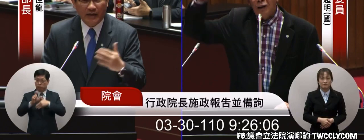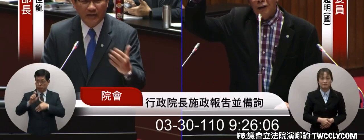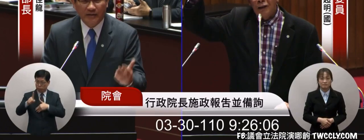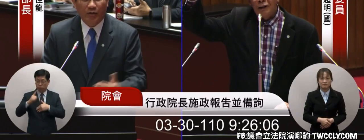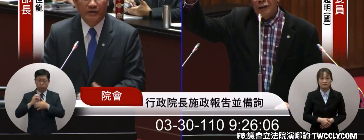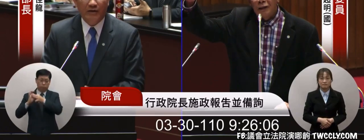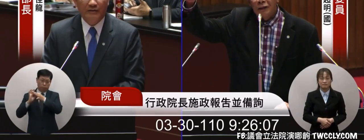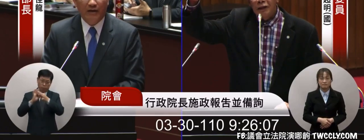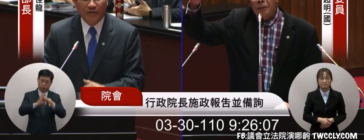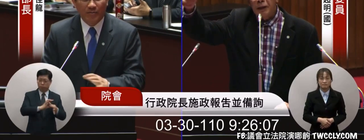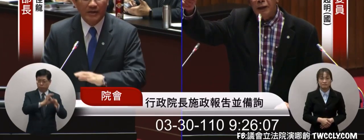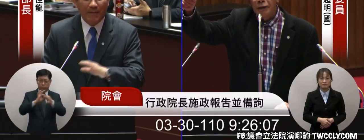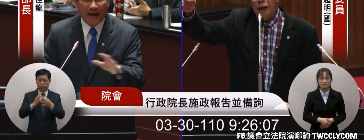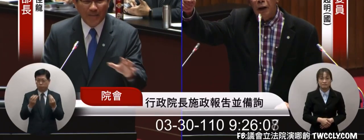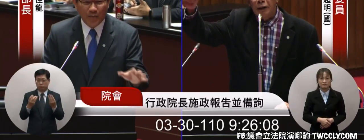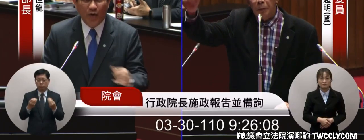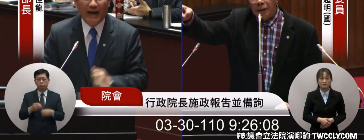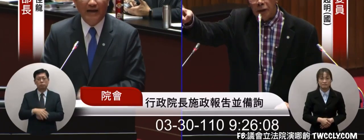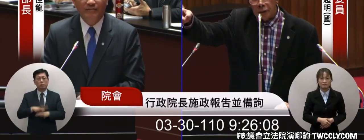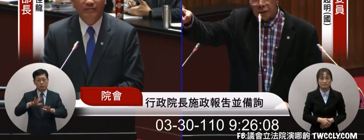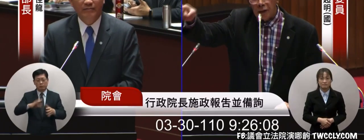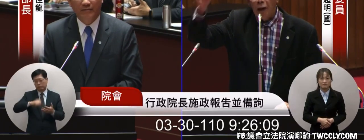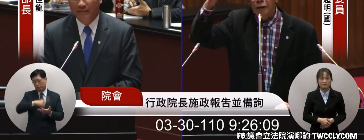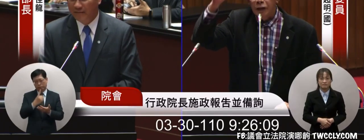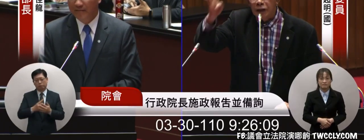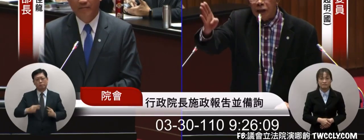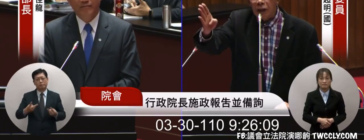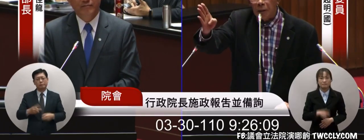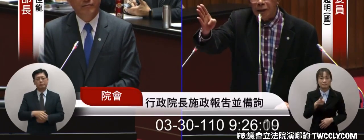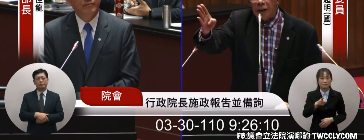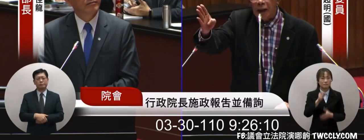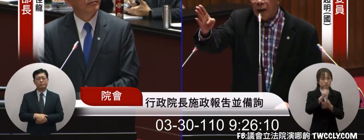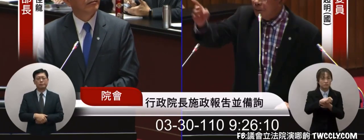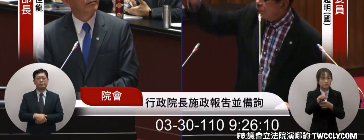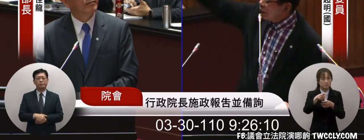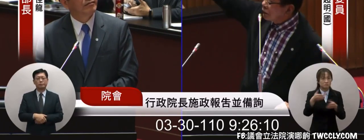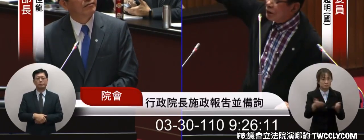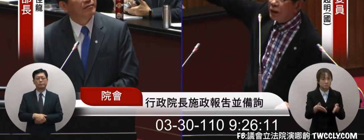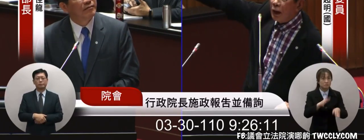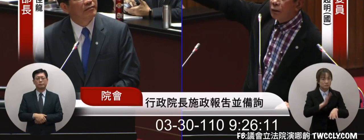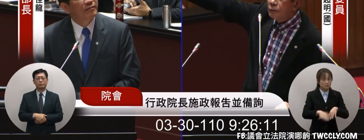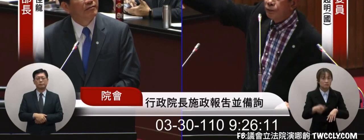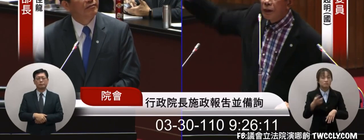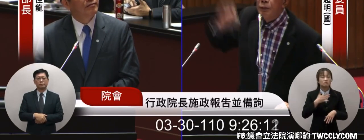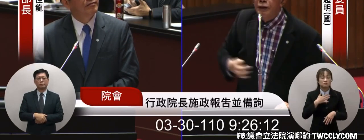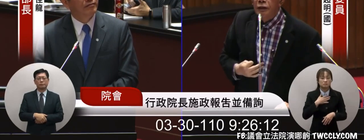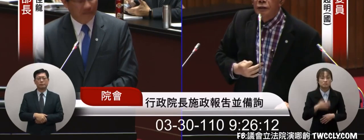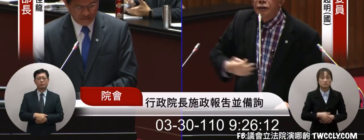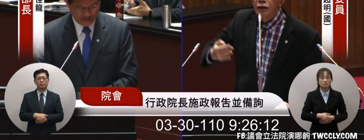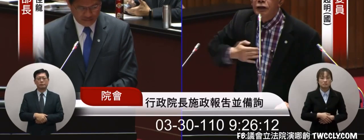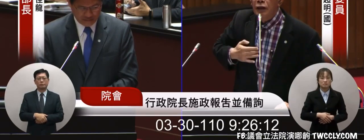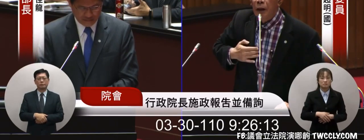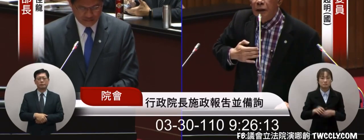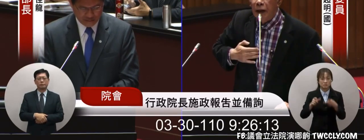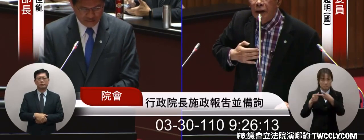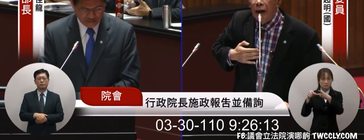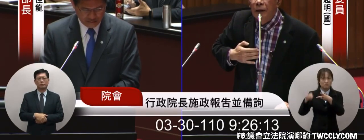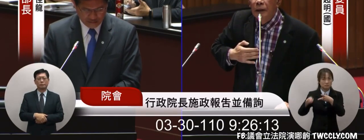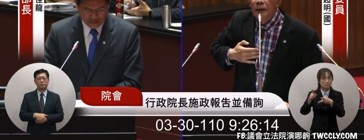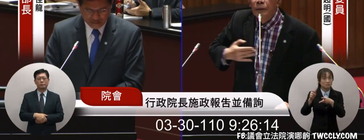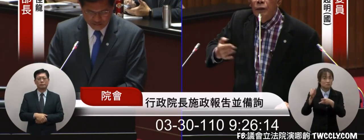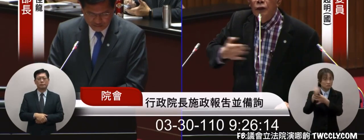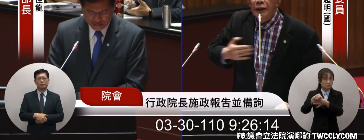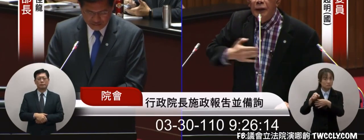直接系統交流到這我們想把它回你不要做齊憲讓我知道這條你不要做齊憲讓我知道